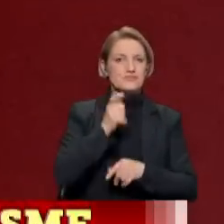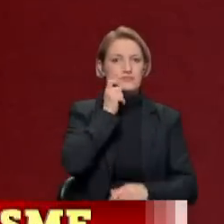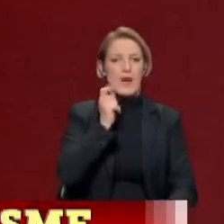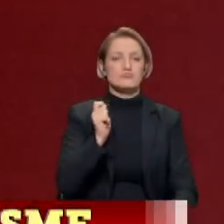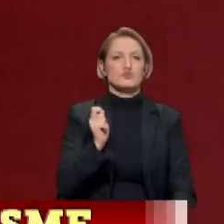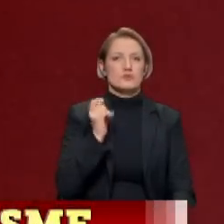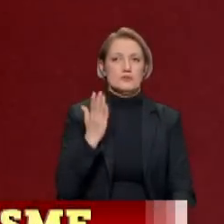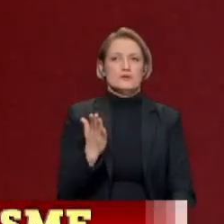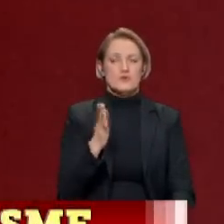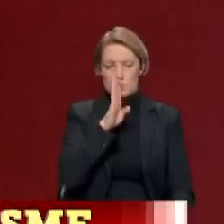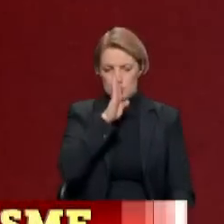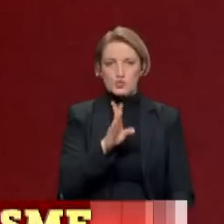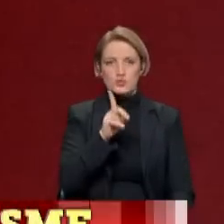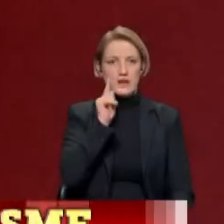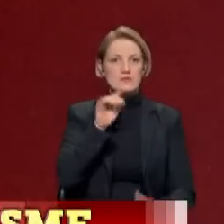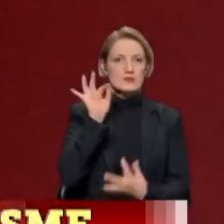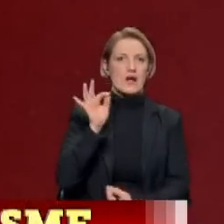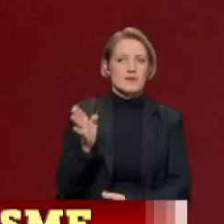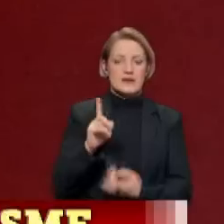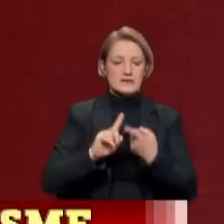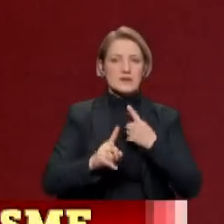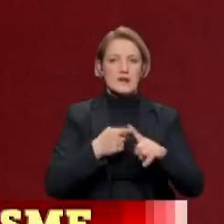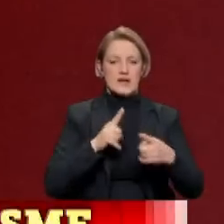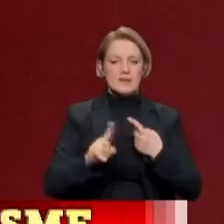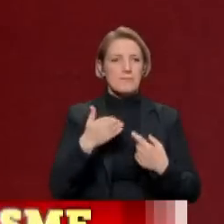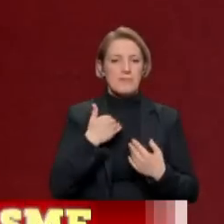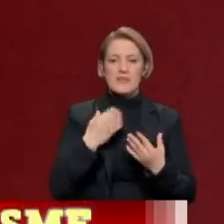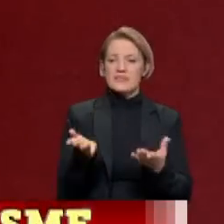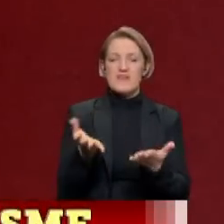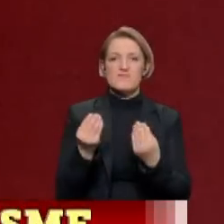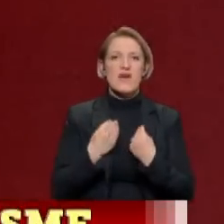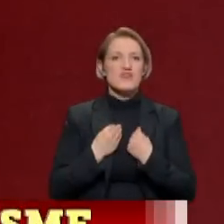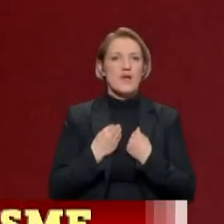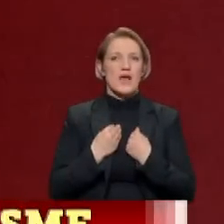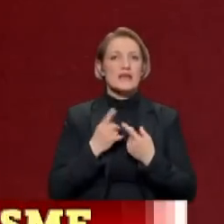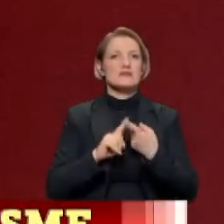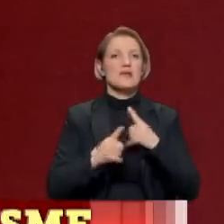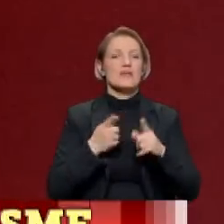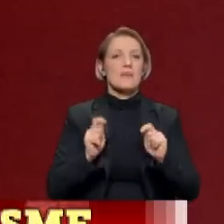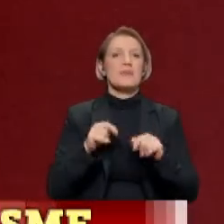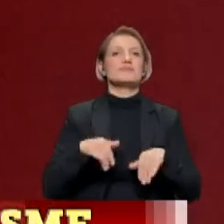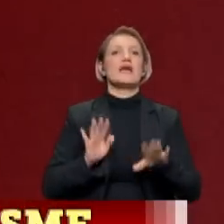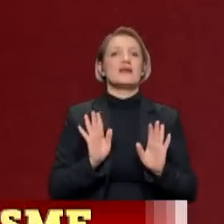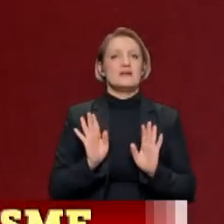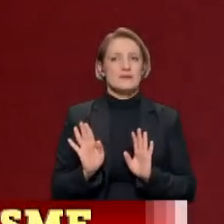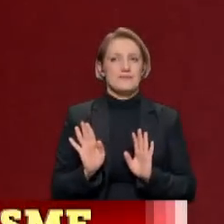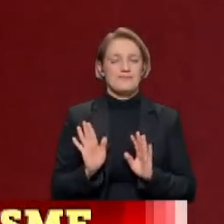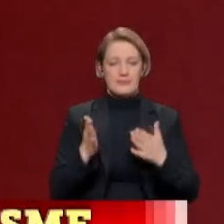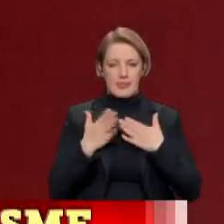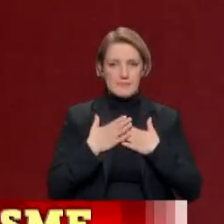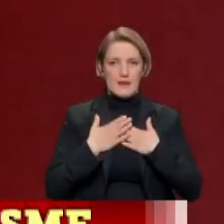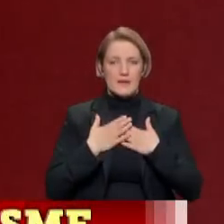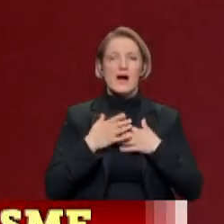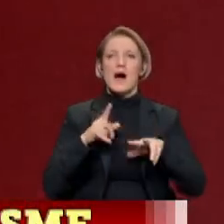Namuslu, dürüst bir insandır. Siyaset bana ne verecek diye siyaset yapanlardan değildi. Ve ben